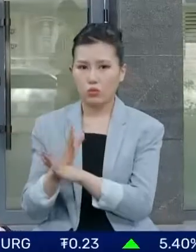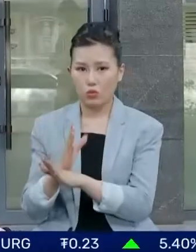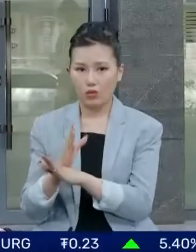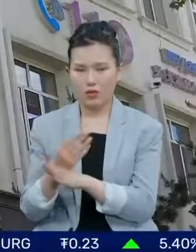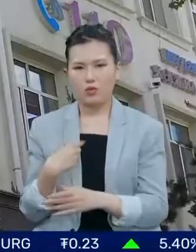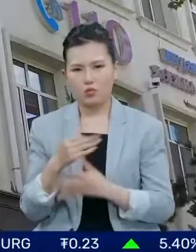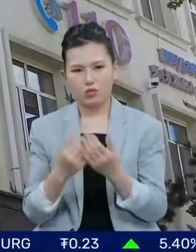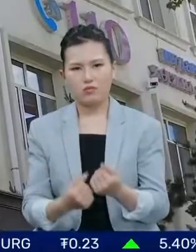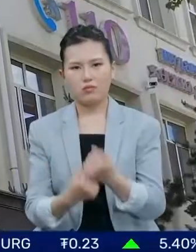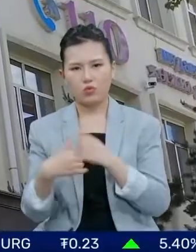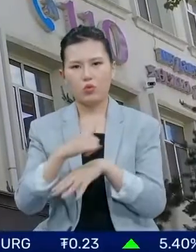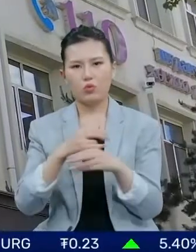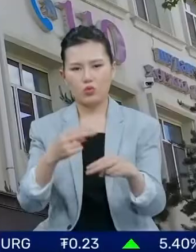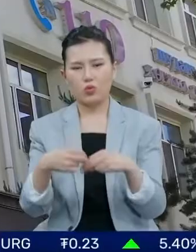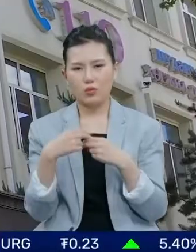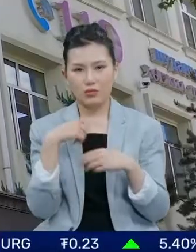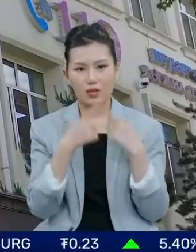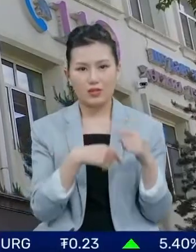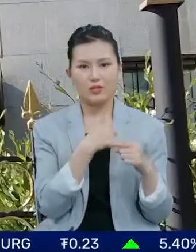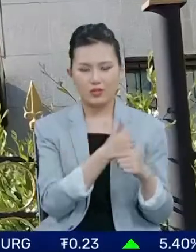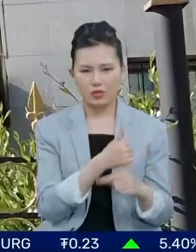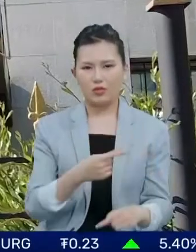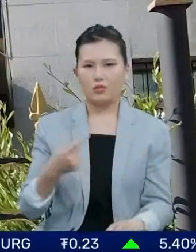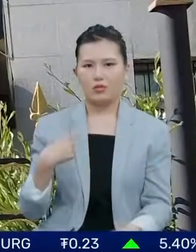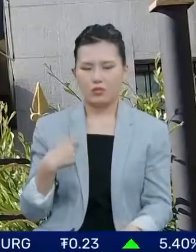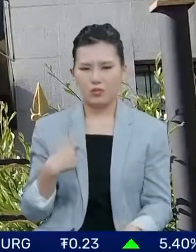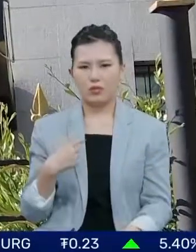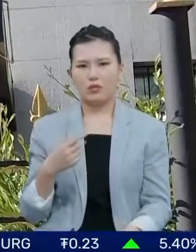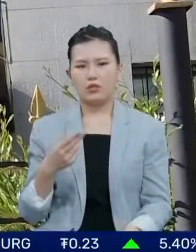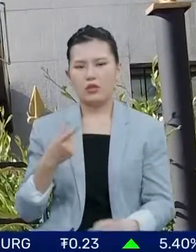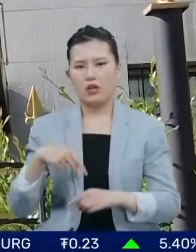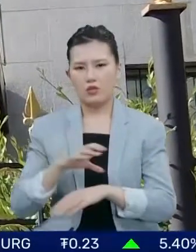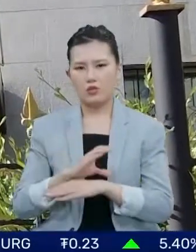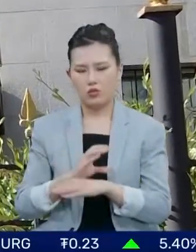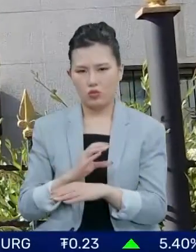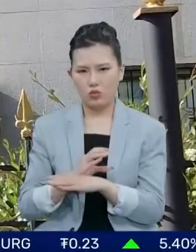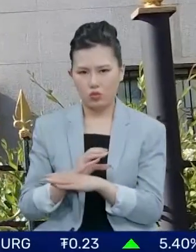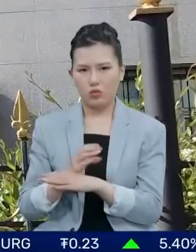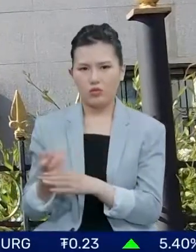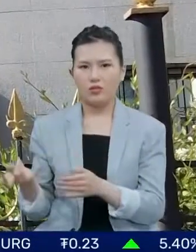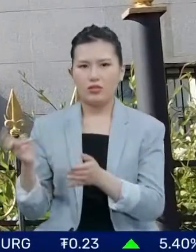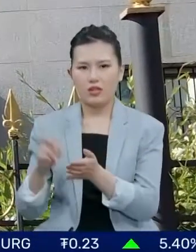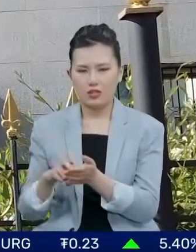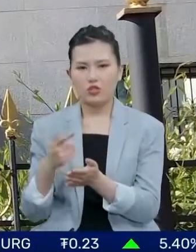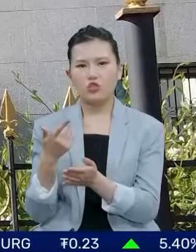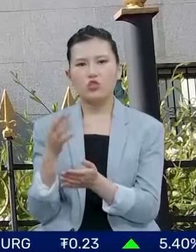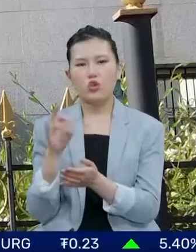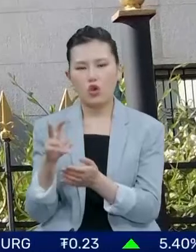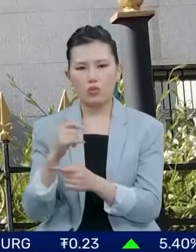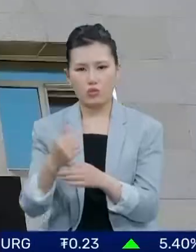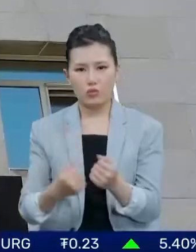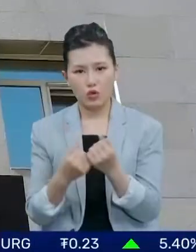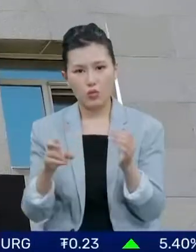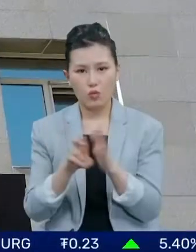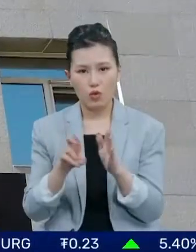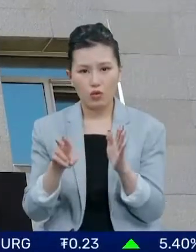тэтгэлэг авсан байдлыг одоо явж байгаа сонгон шалгаруултад огт харгалзаж үзэхгүйгээр сургуультай тэнцсэн болвол тэтгэлэг авах боломжтой